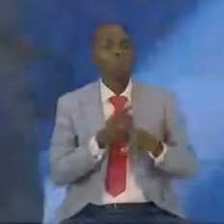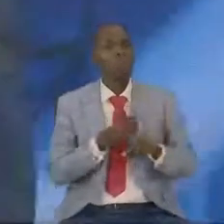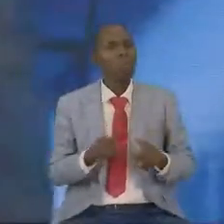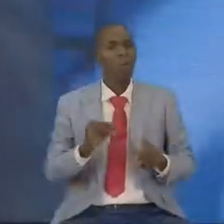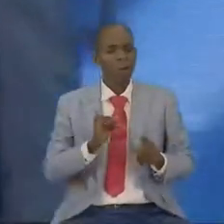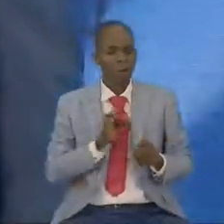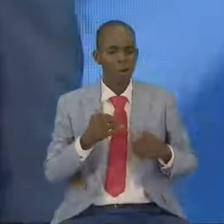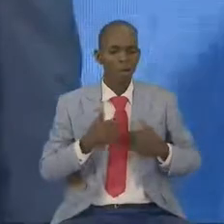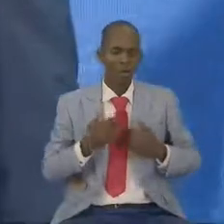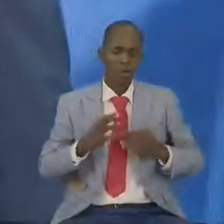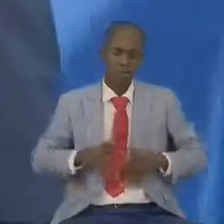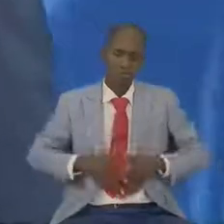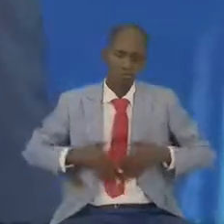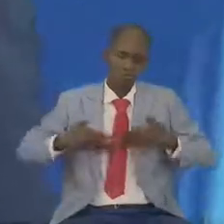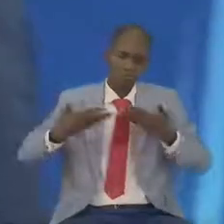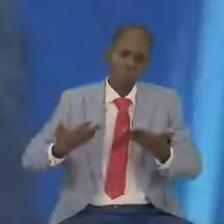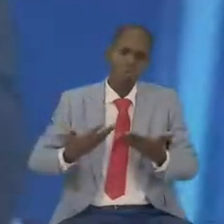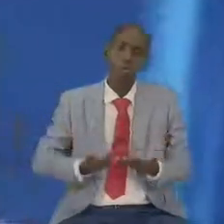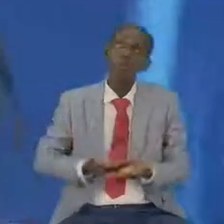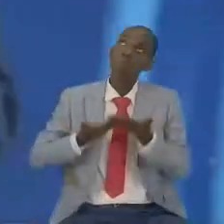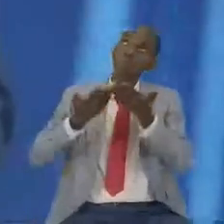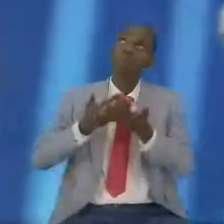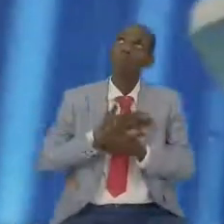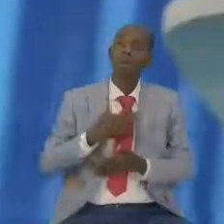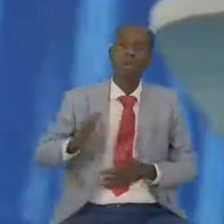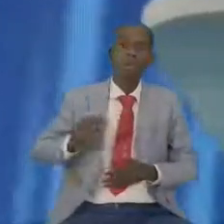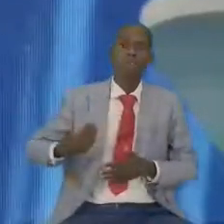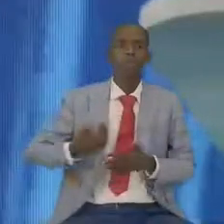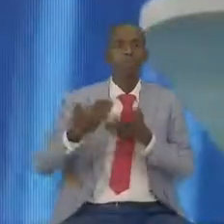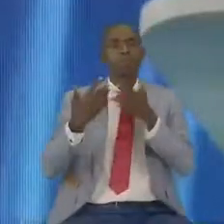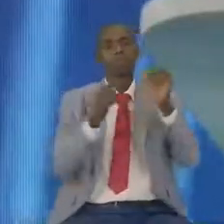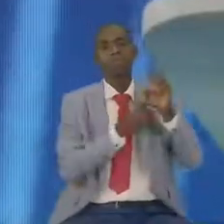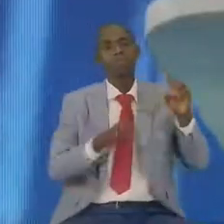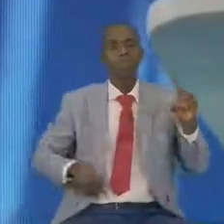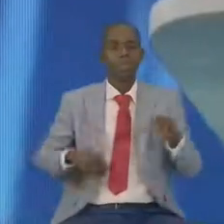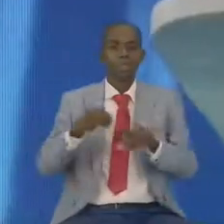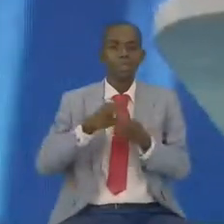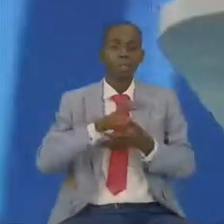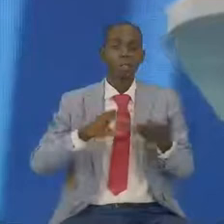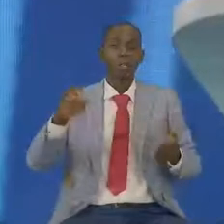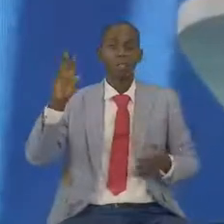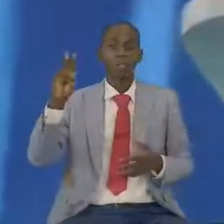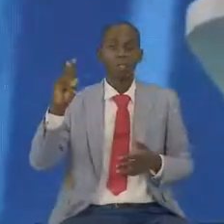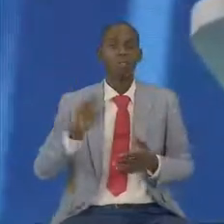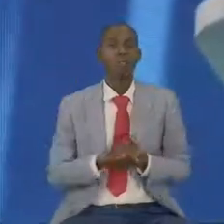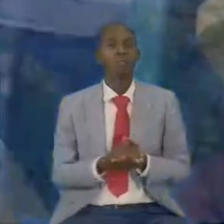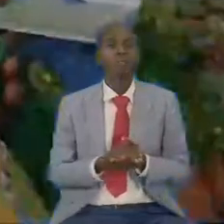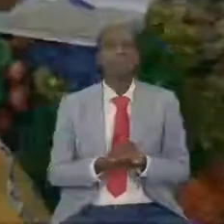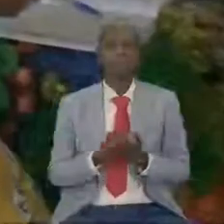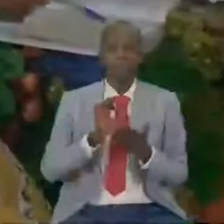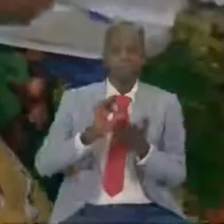Mais je répandais mon âme devant l'Éternel. Verset 16. Verset 16. Ne prends pas